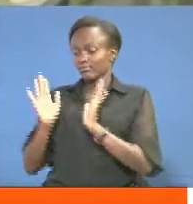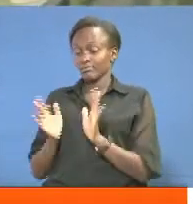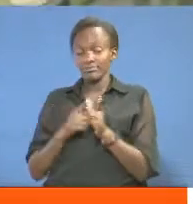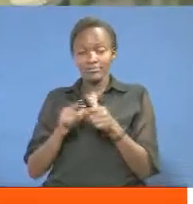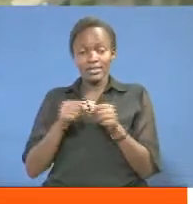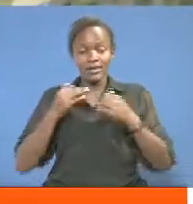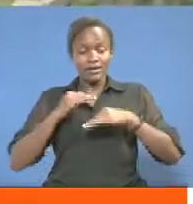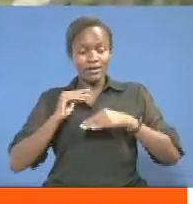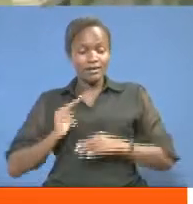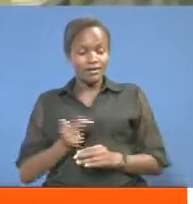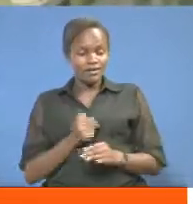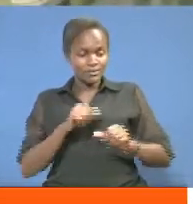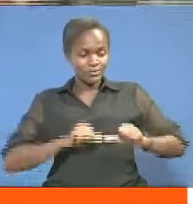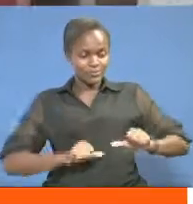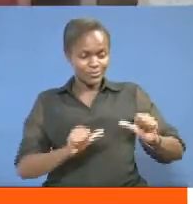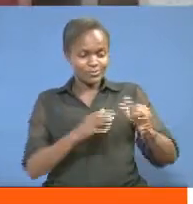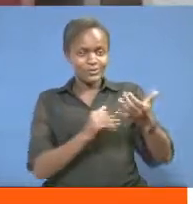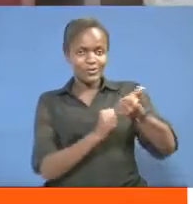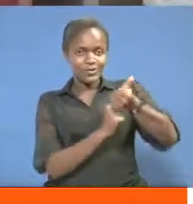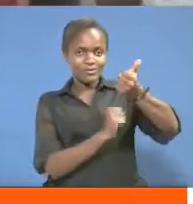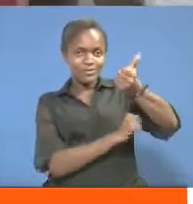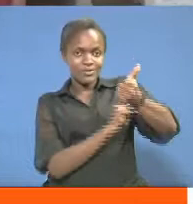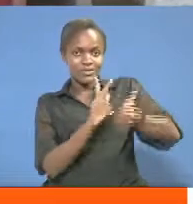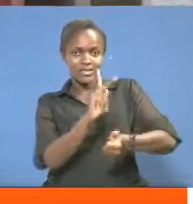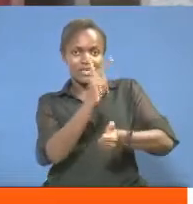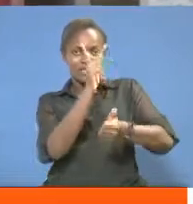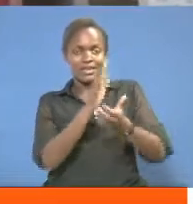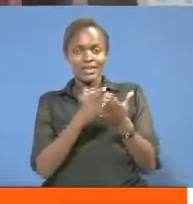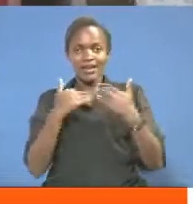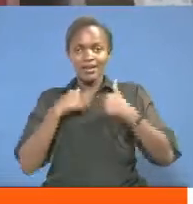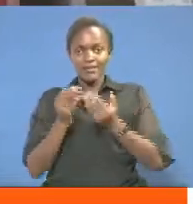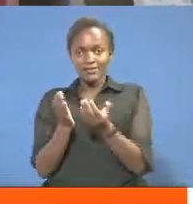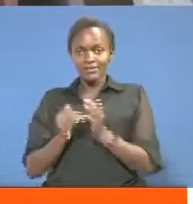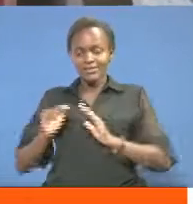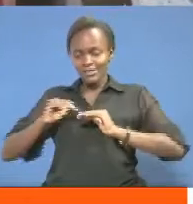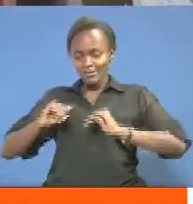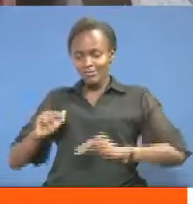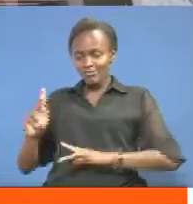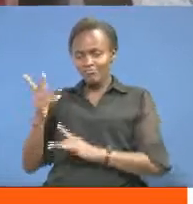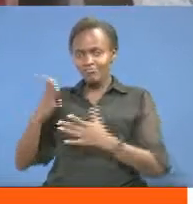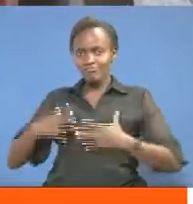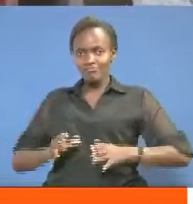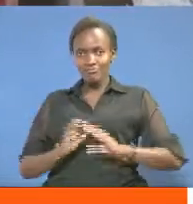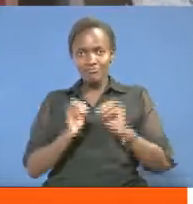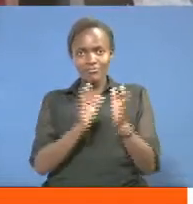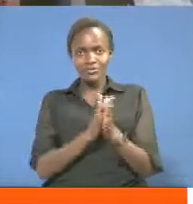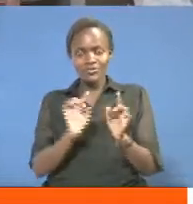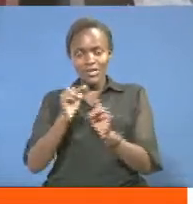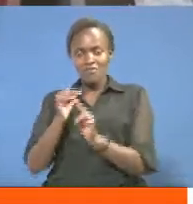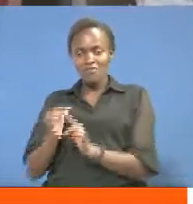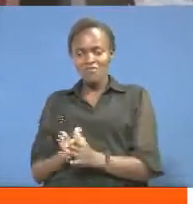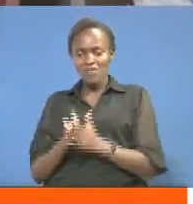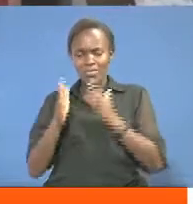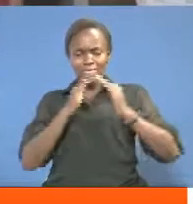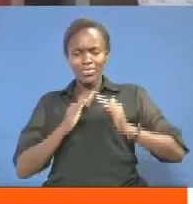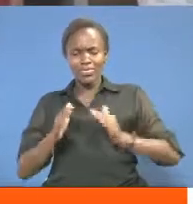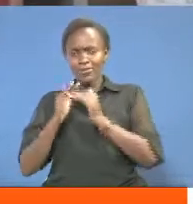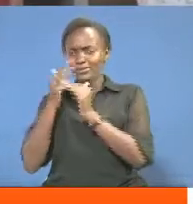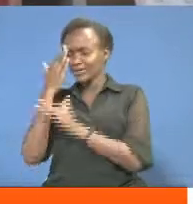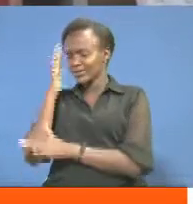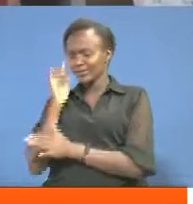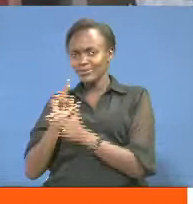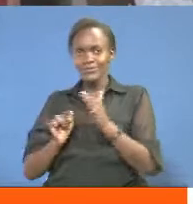tufanye hii ndio Kenya iweze ikasonga mbele. And there is no need to divide Kenyans into camps, into